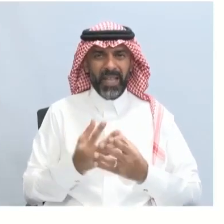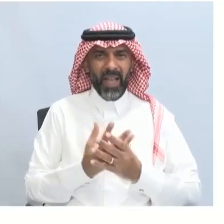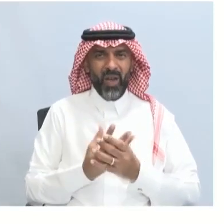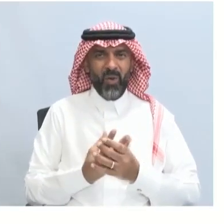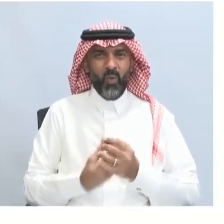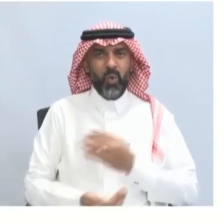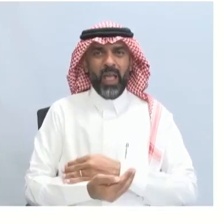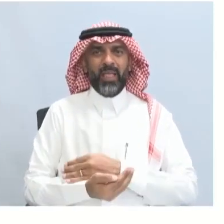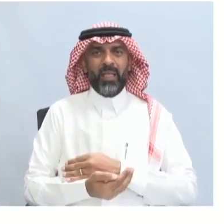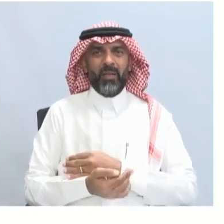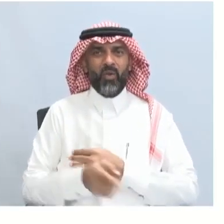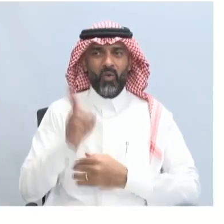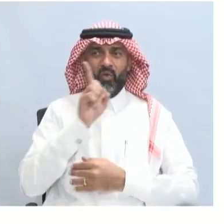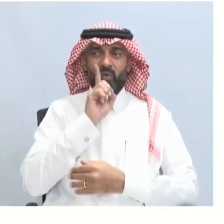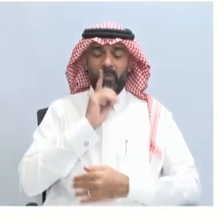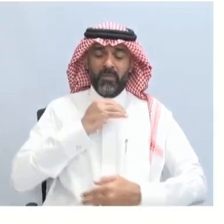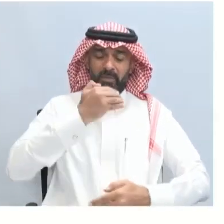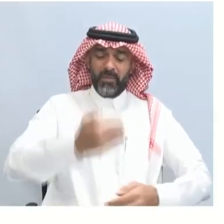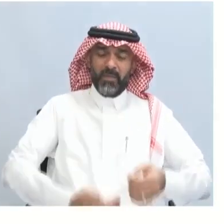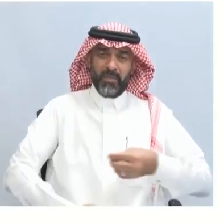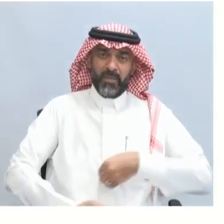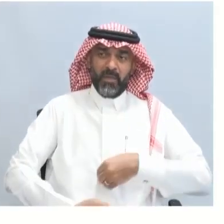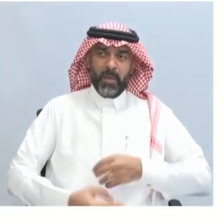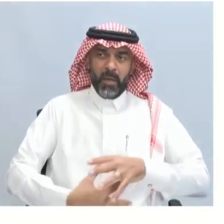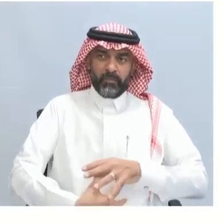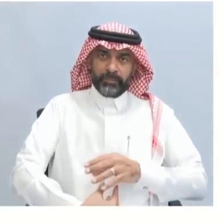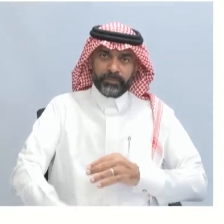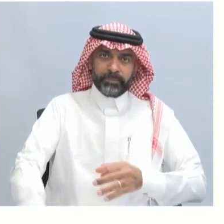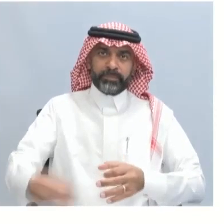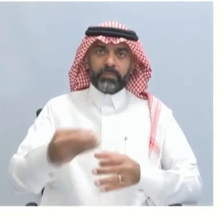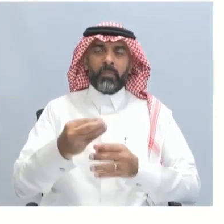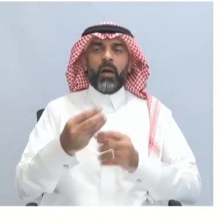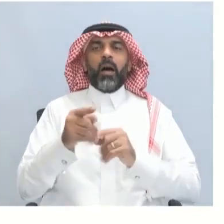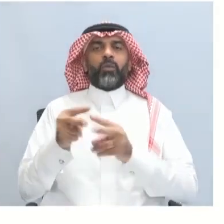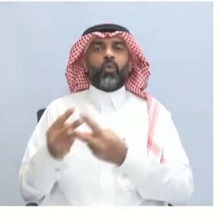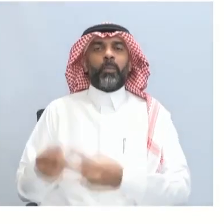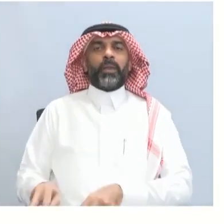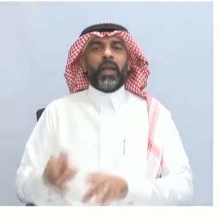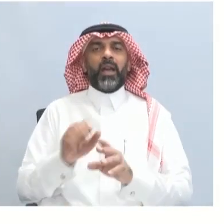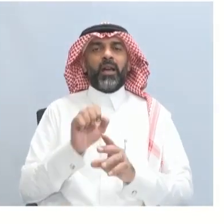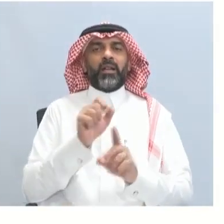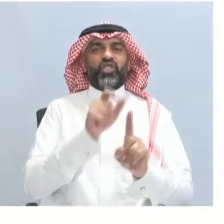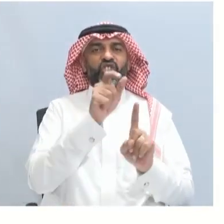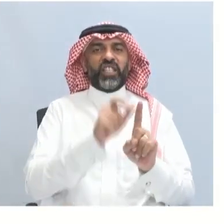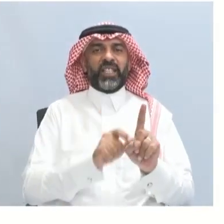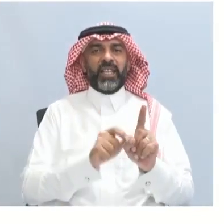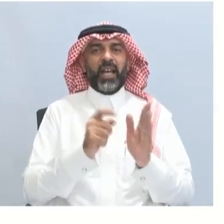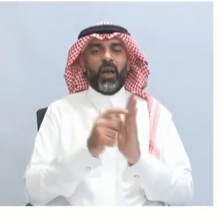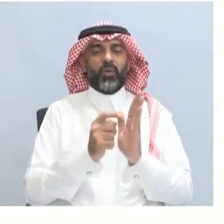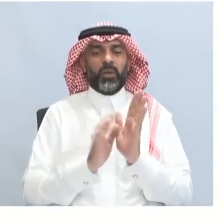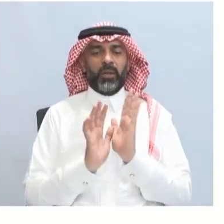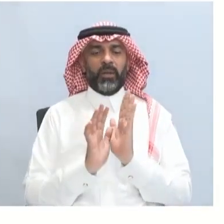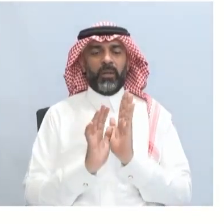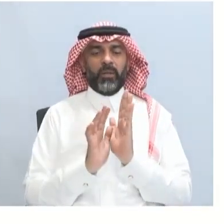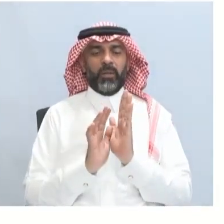امه حيا هذا الشرط يبدا بتمام ولادته حيا وهو انفصال المولود عن امه كما